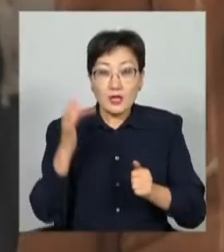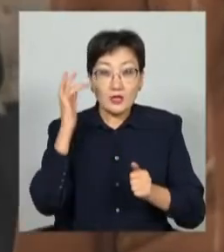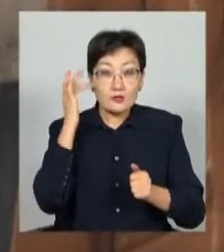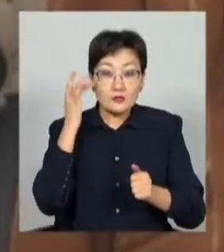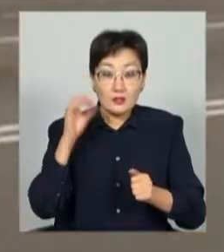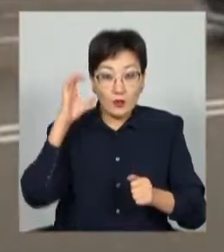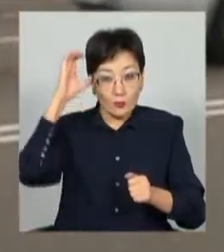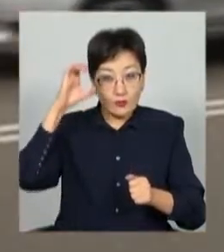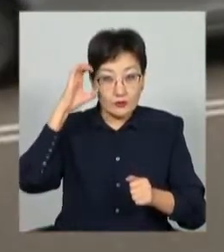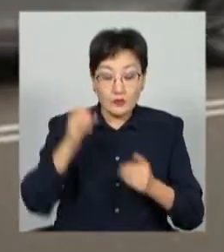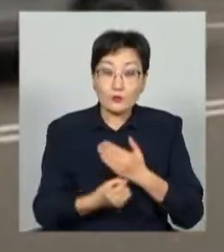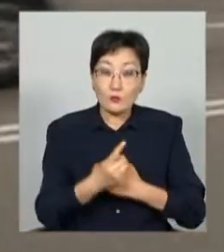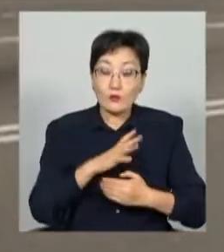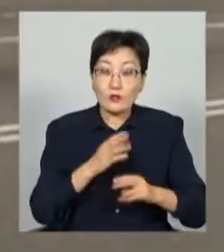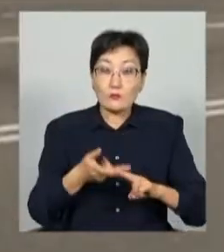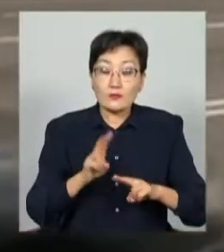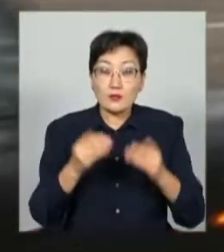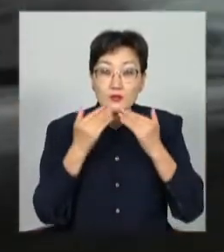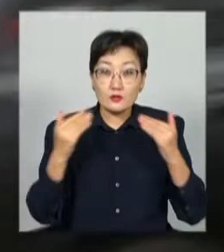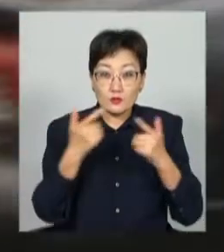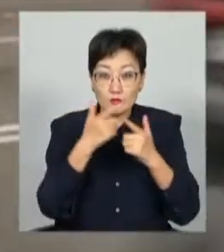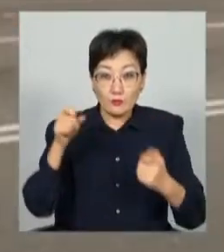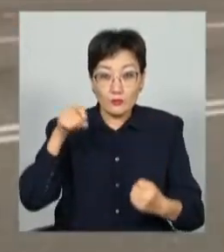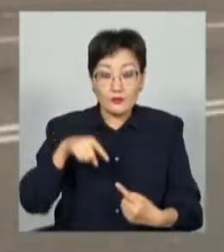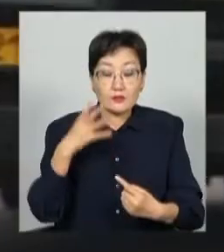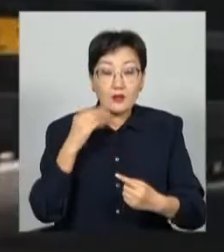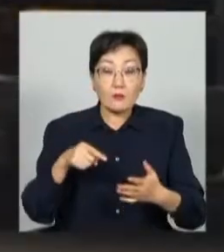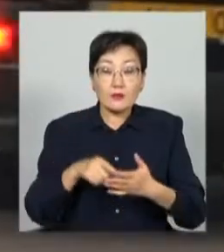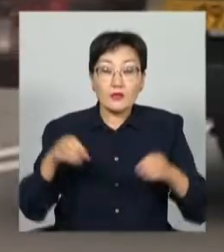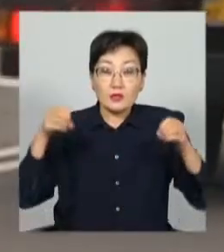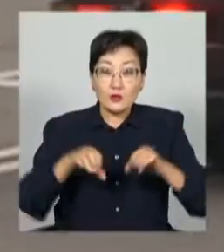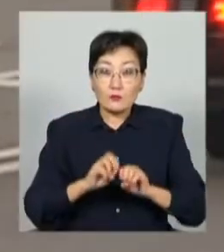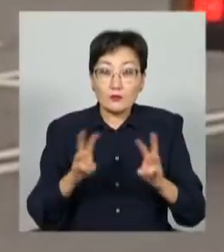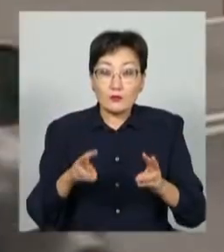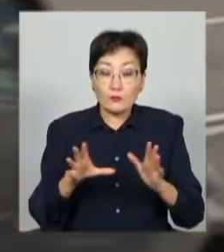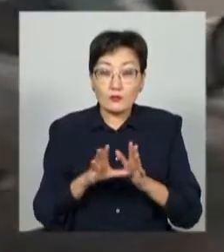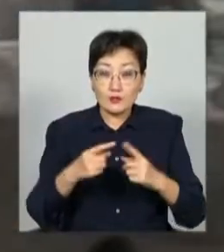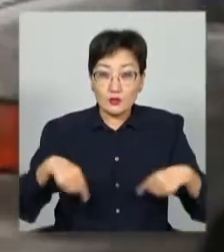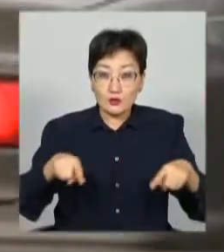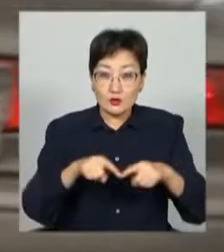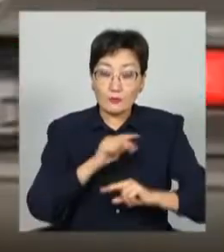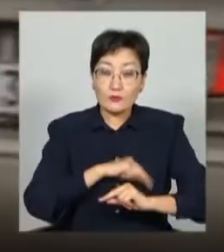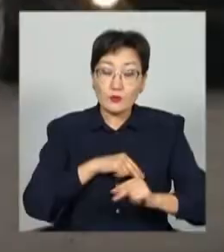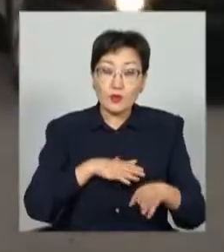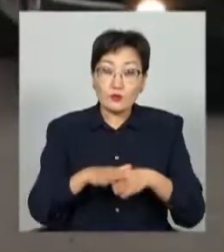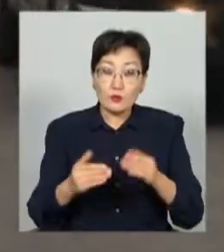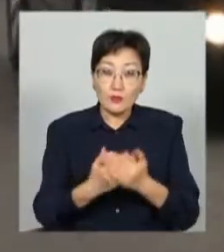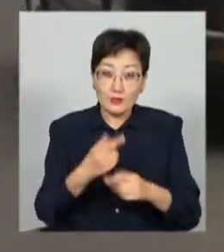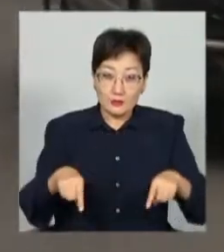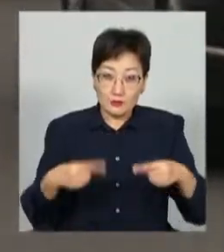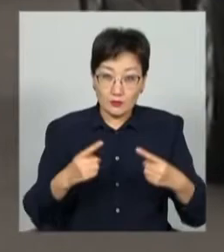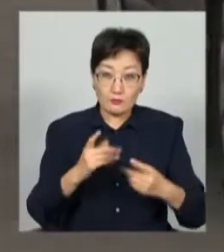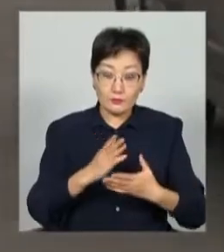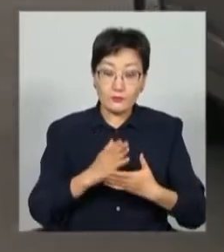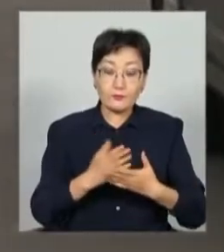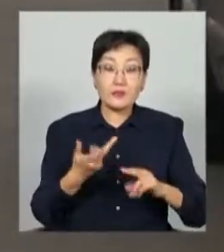мен Өзбекстанда да туындаған. Соңғы мәліметке сәйкес, Алматы өңірінің жарықпен қамтитын электр торабының жұмысы толық қайта қалпына